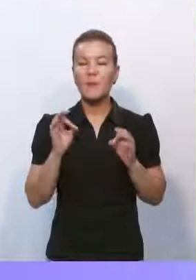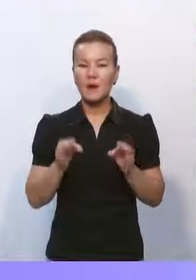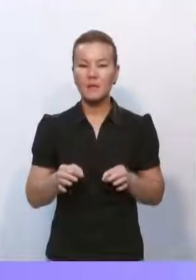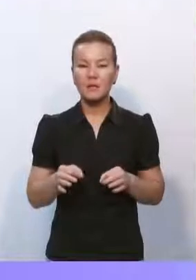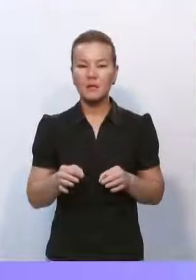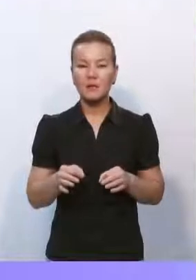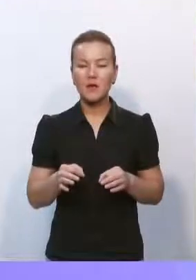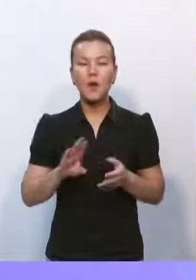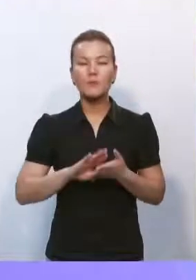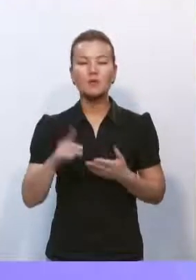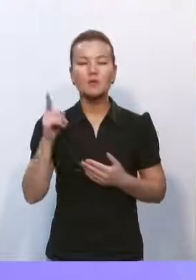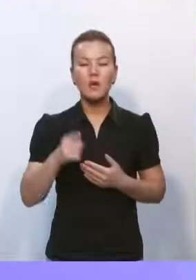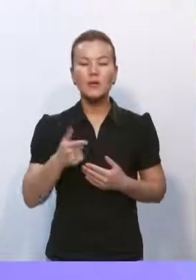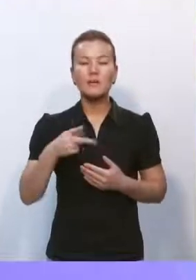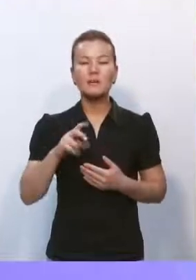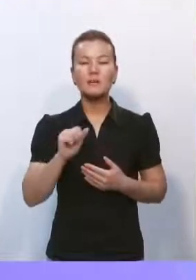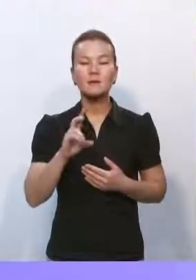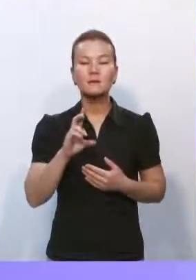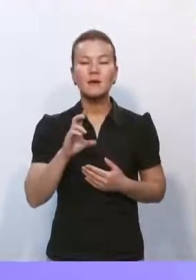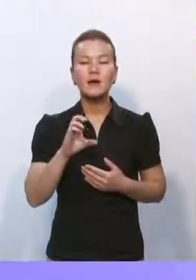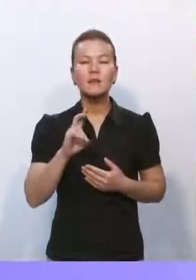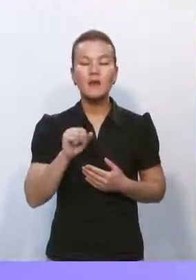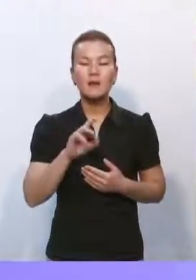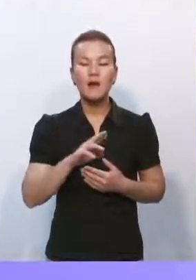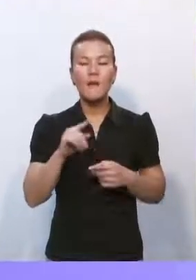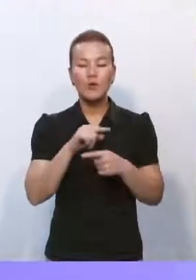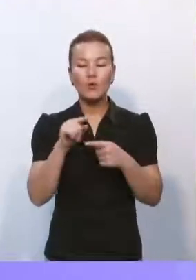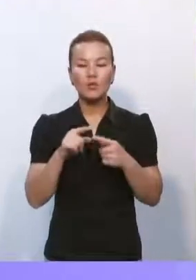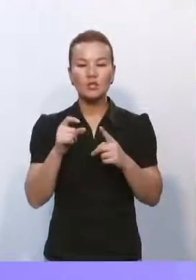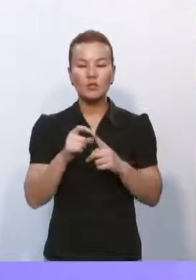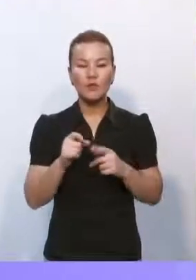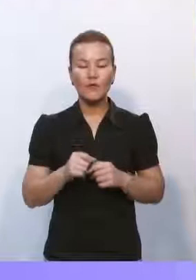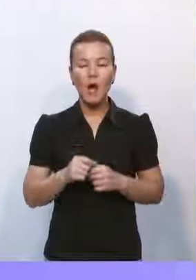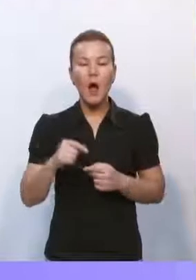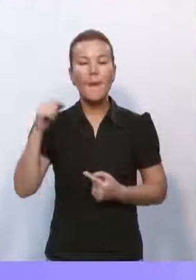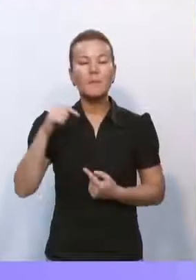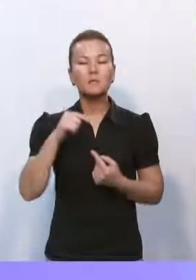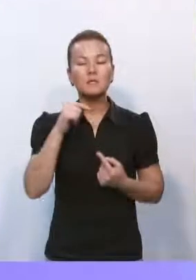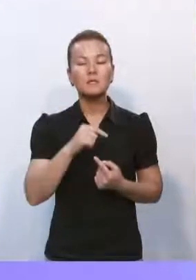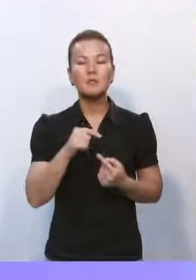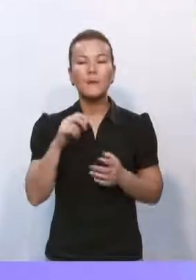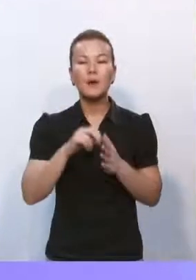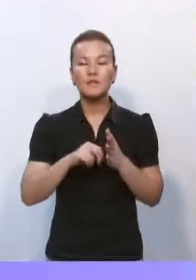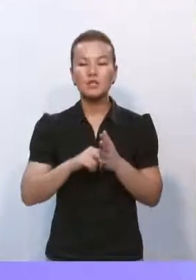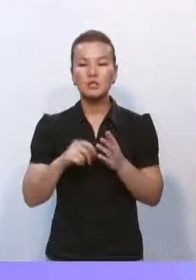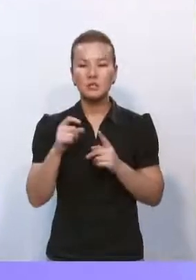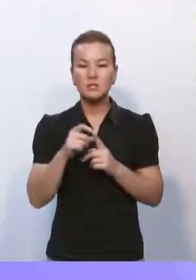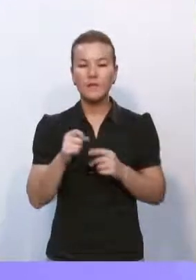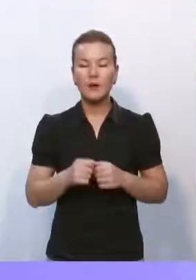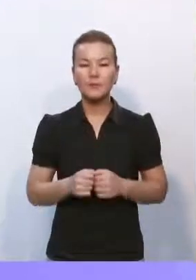Правильно, безударная гласная в корне слова. Подберите проверочные слова.